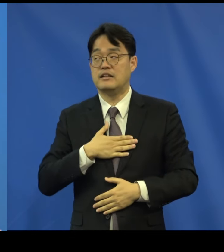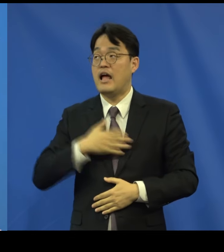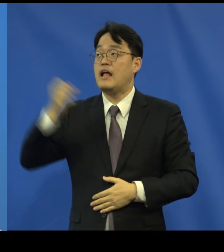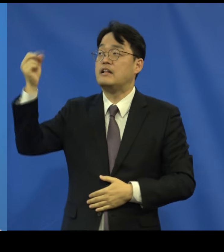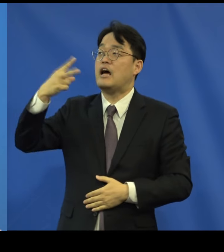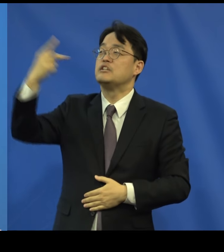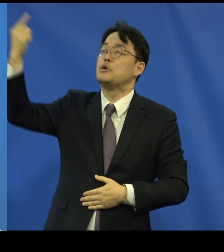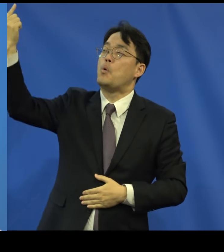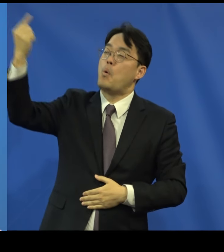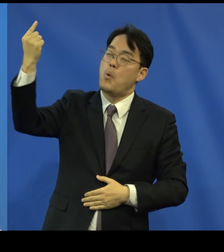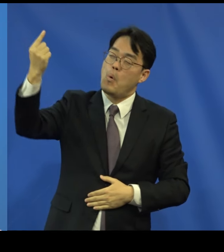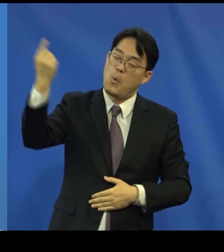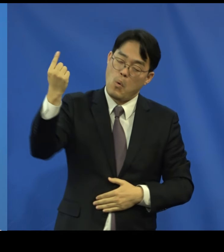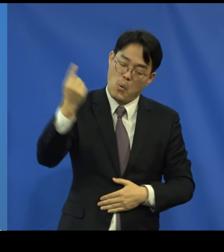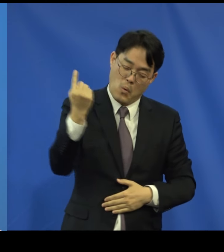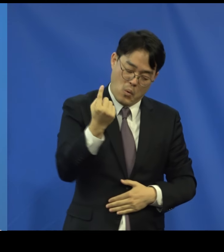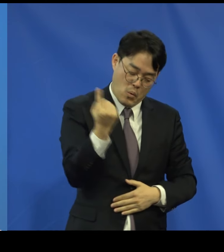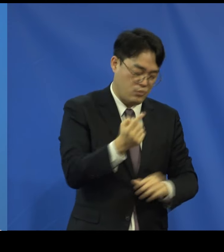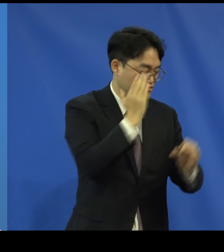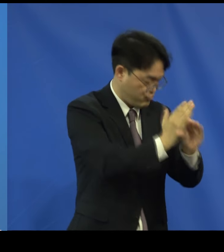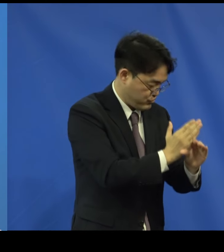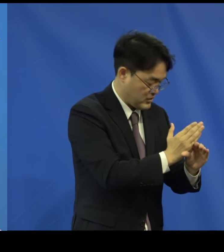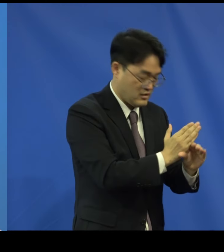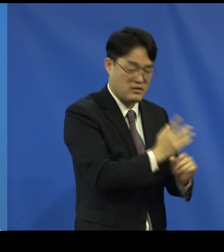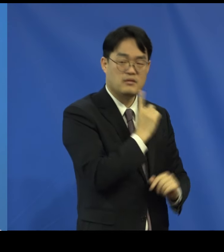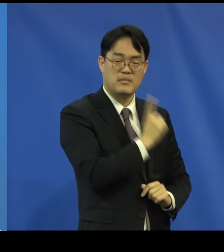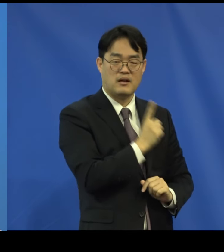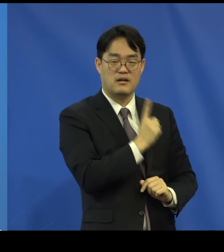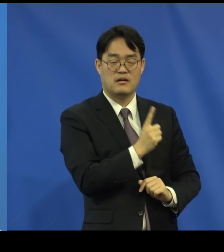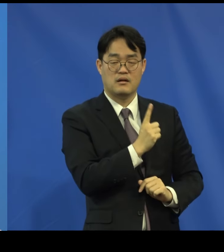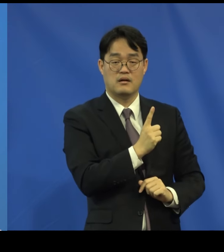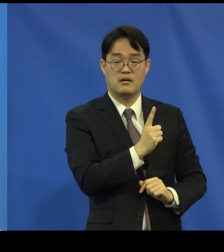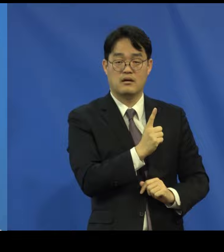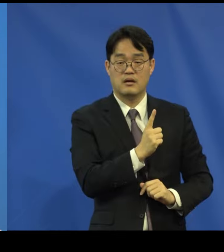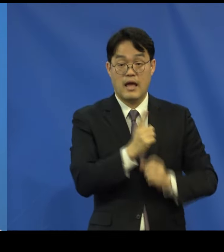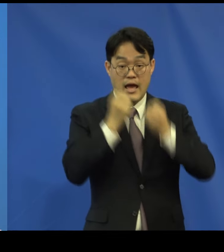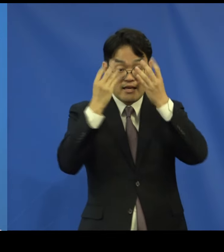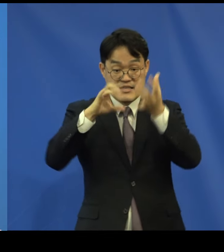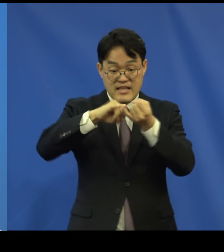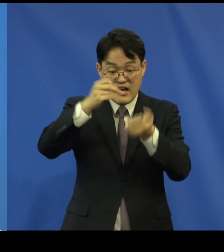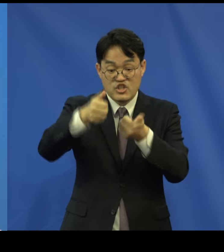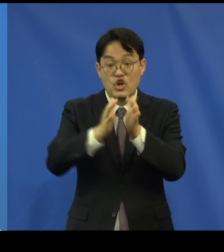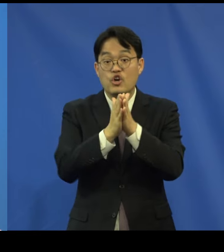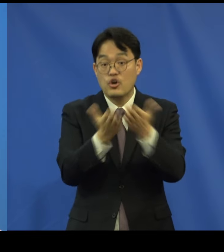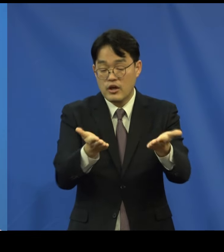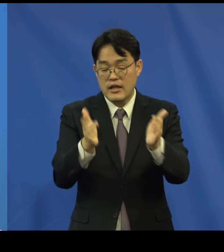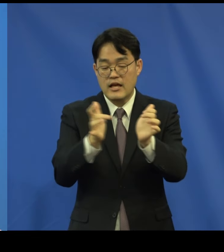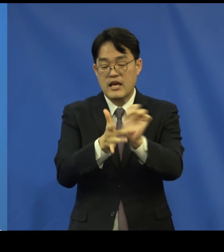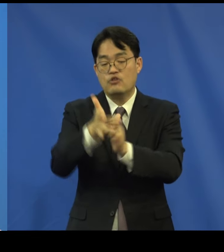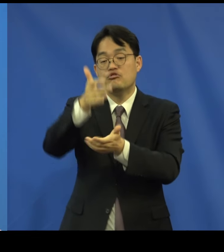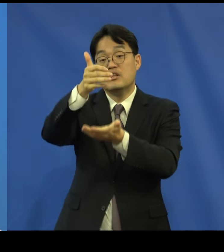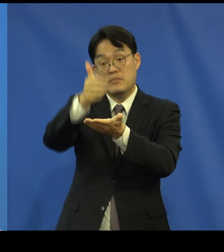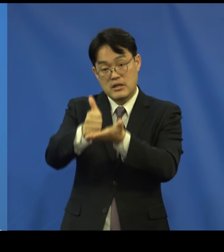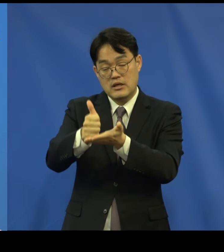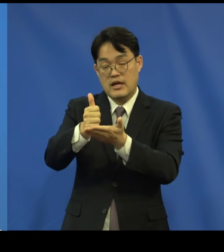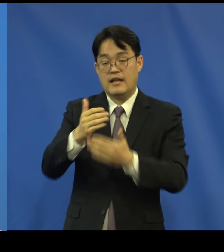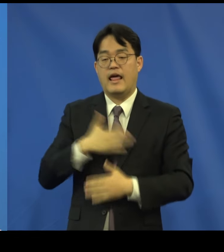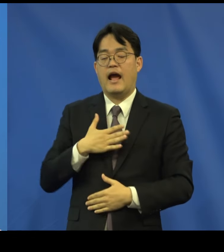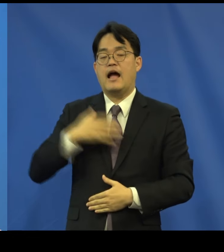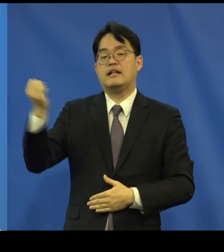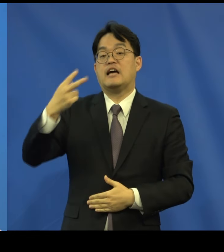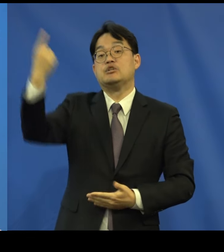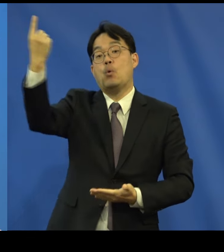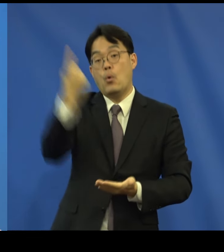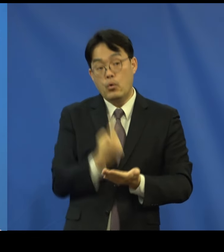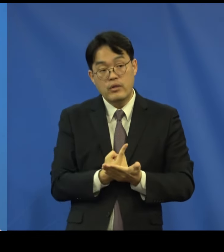계신다. 여러분, 신약 성경에서 주님이 다시 오신다는 약속은 약 318번이나 나옵니다.